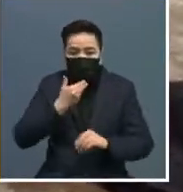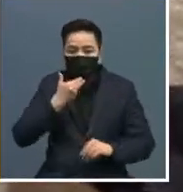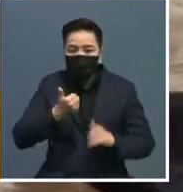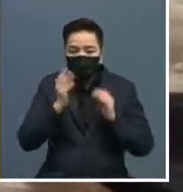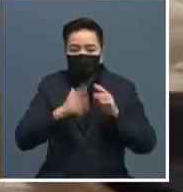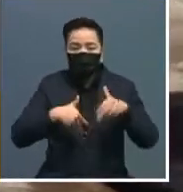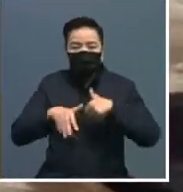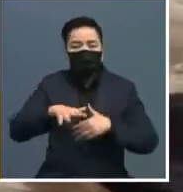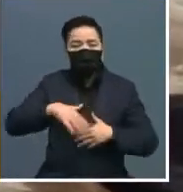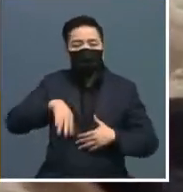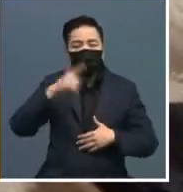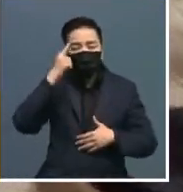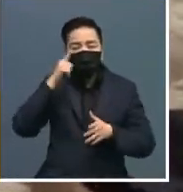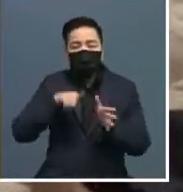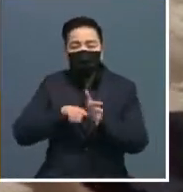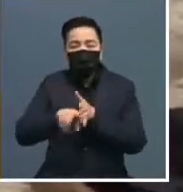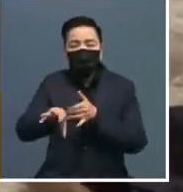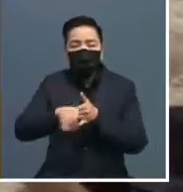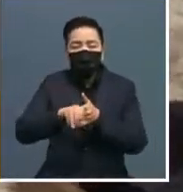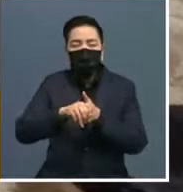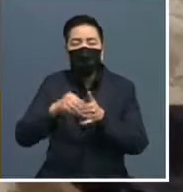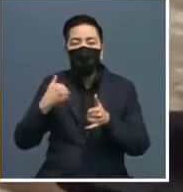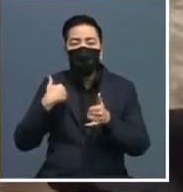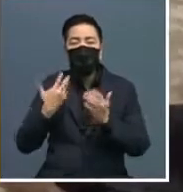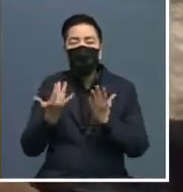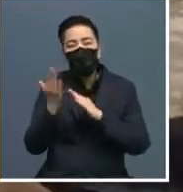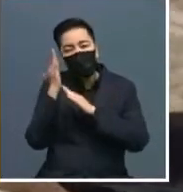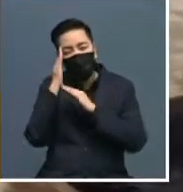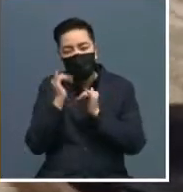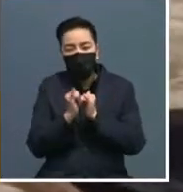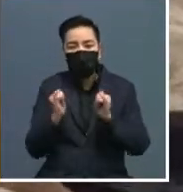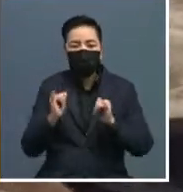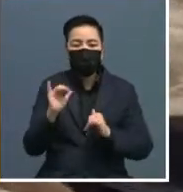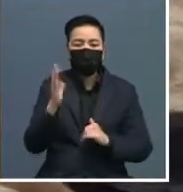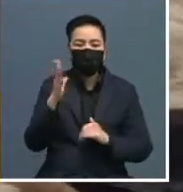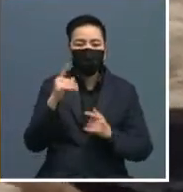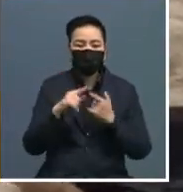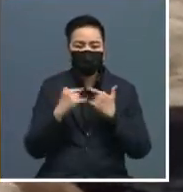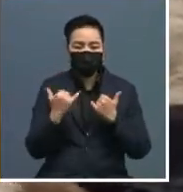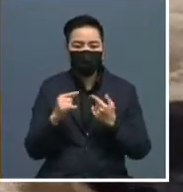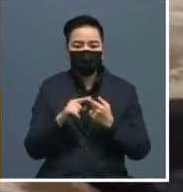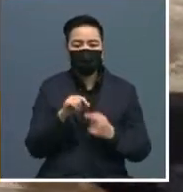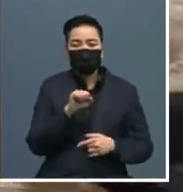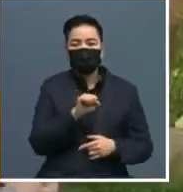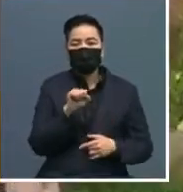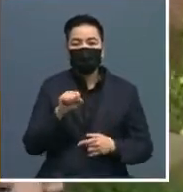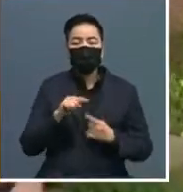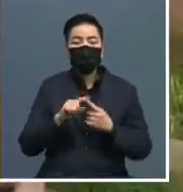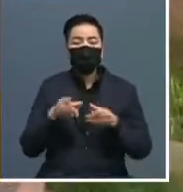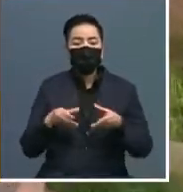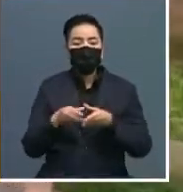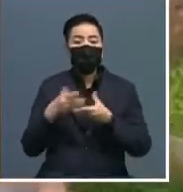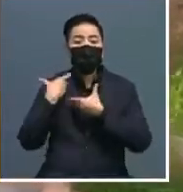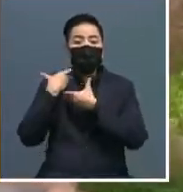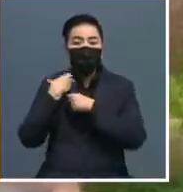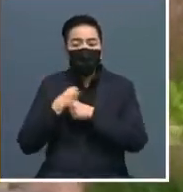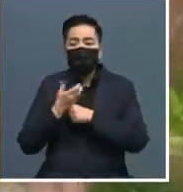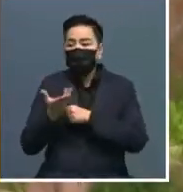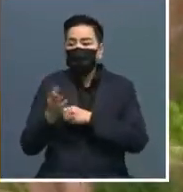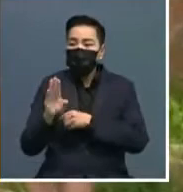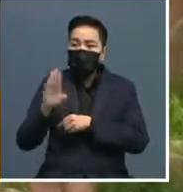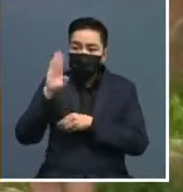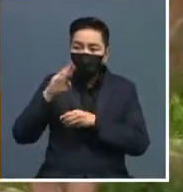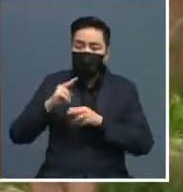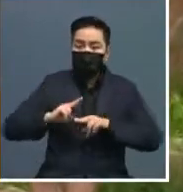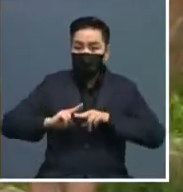ชาชนจำนวนมากเนี่ยติดเชื้อโควิด19รอเตียงเป็นจำนวนมากแล้วครับในส่วนของสสของพรรคประชาธิปัตย์จึงจับมือกับภาคธุรกิจของ